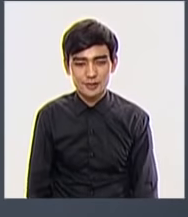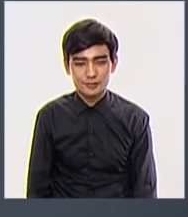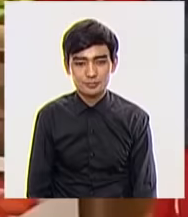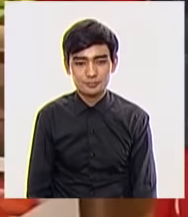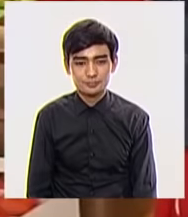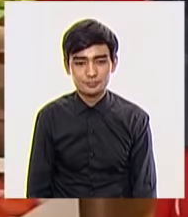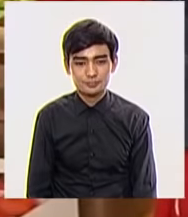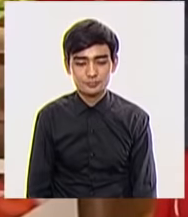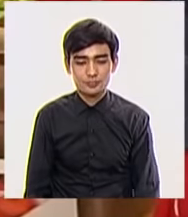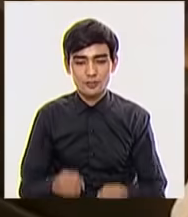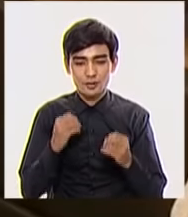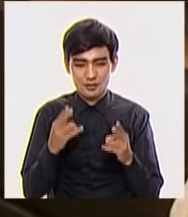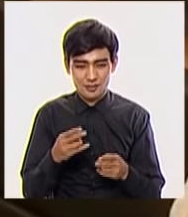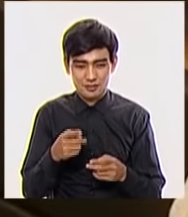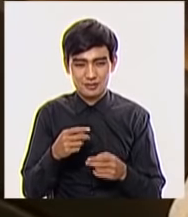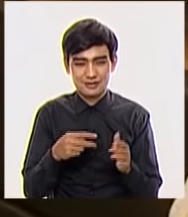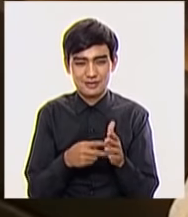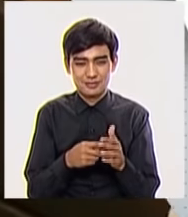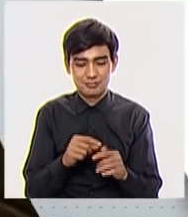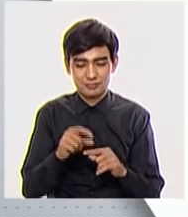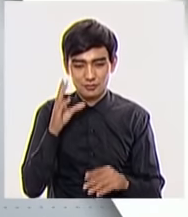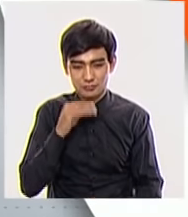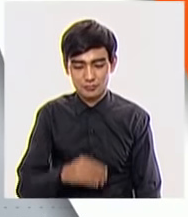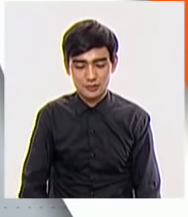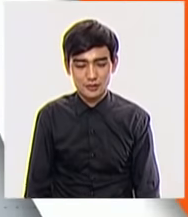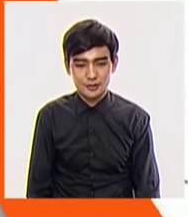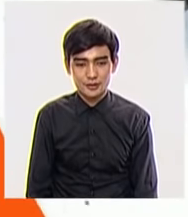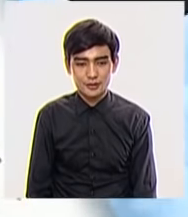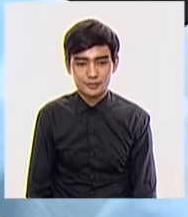зависеть от импорта. И как это скажется на ценах?